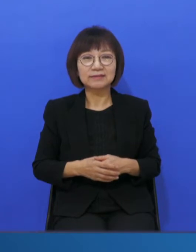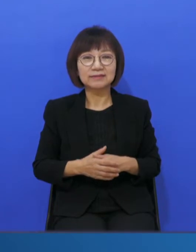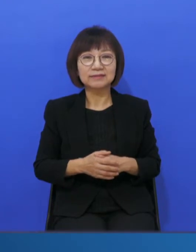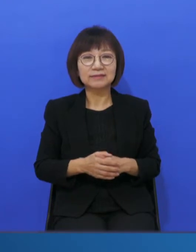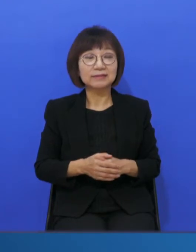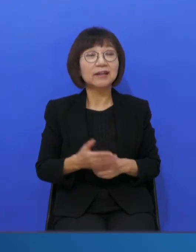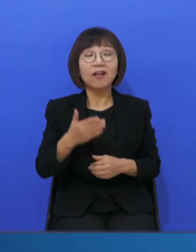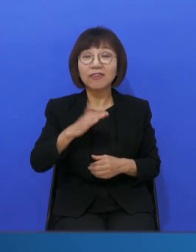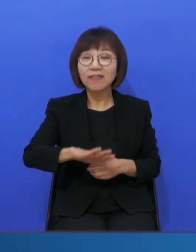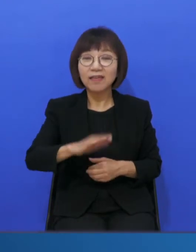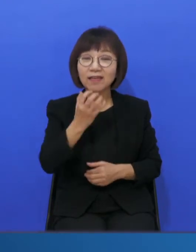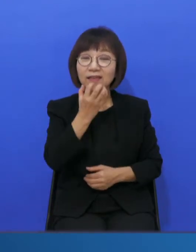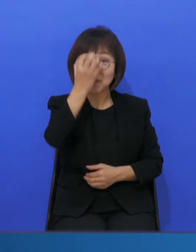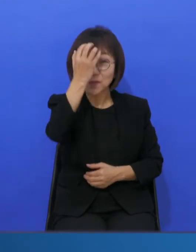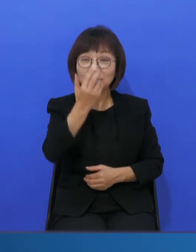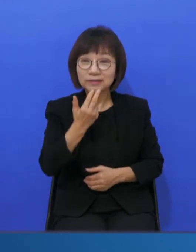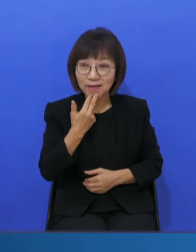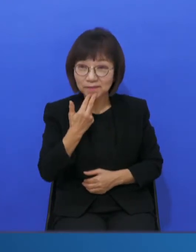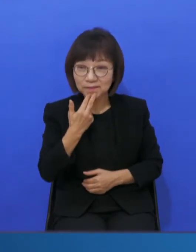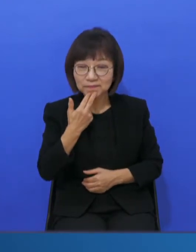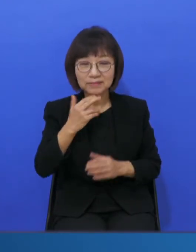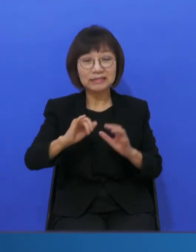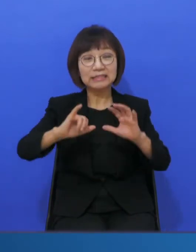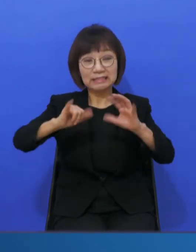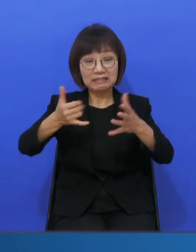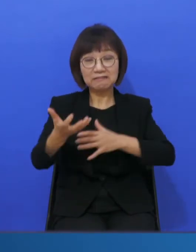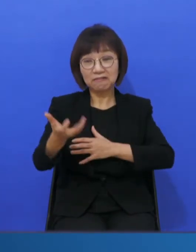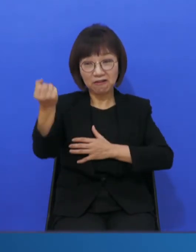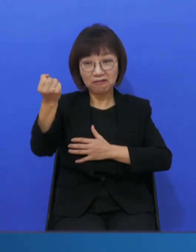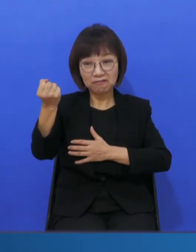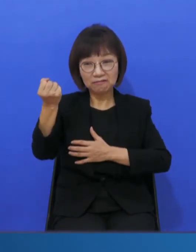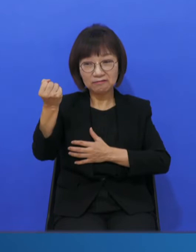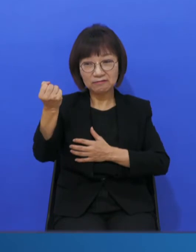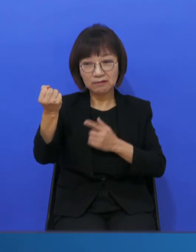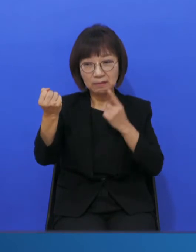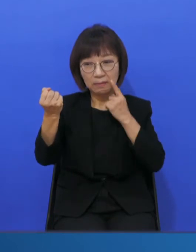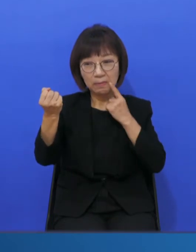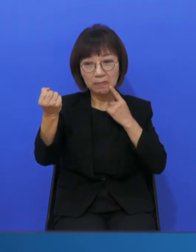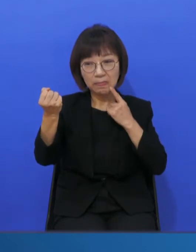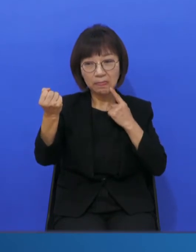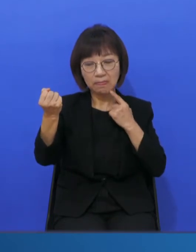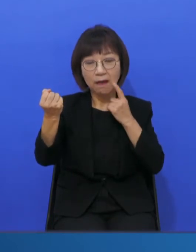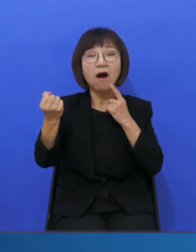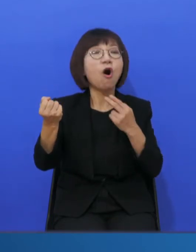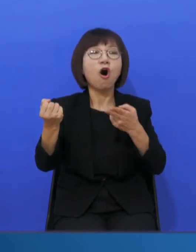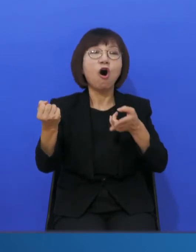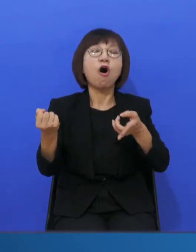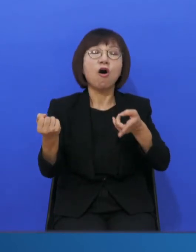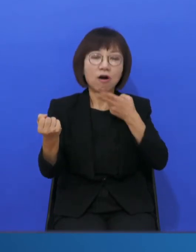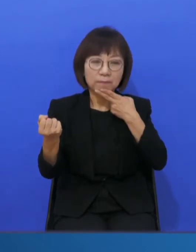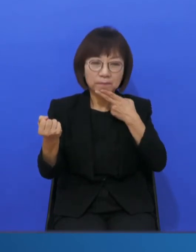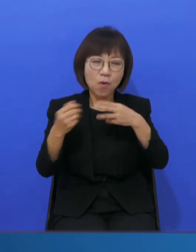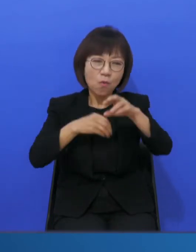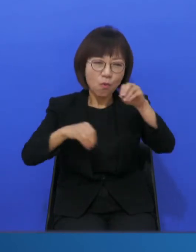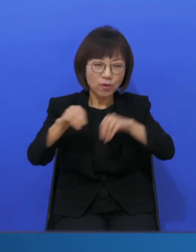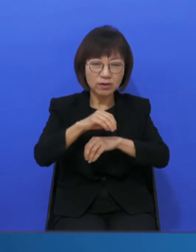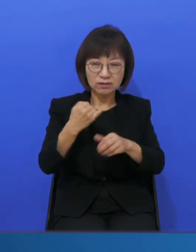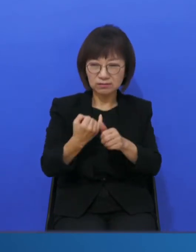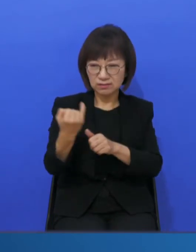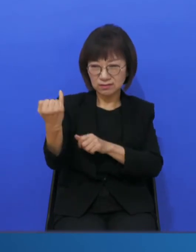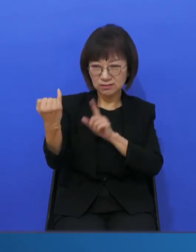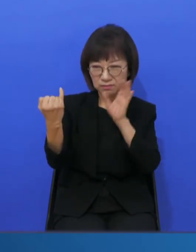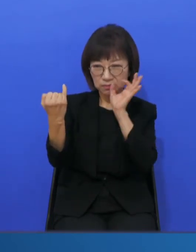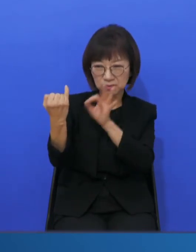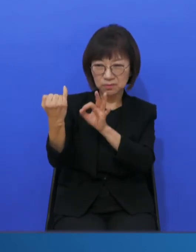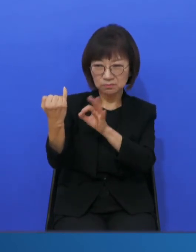것을 부러워하지 And 않았습니다. so the issue is not even him being 아무것도 victorious. 너무 그 여자가 오히려 불쌍한 거죠. But all of